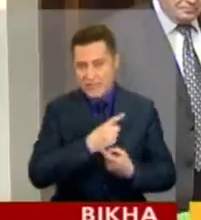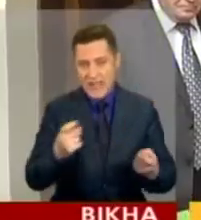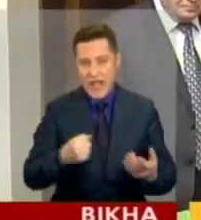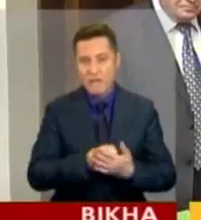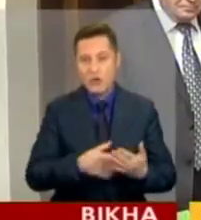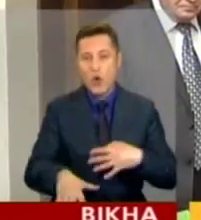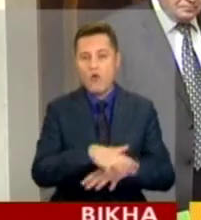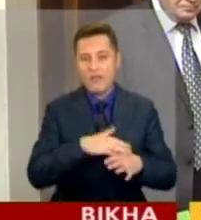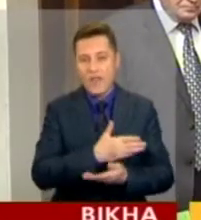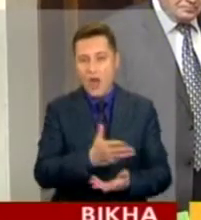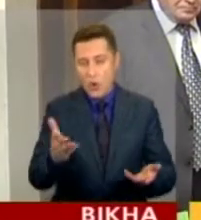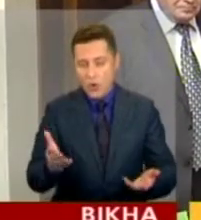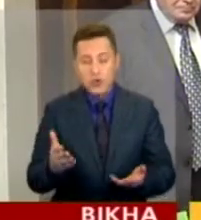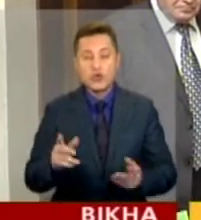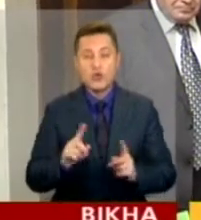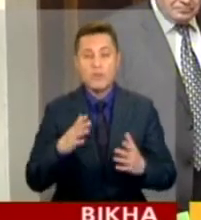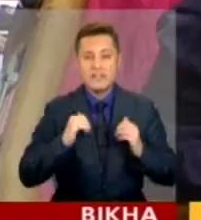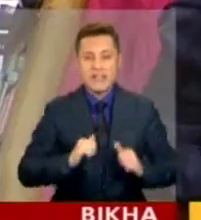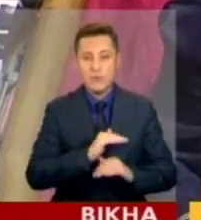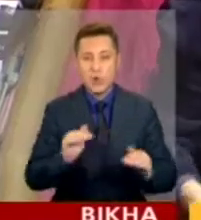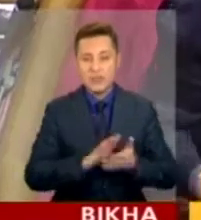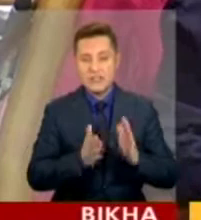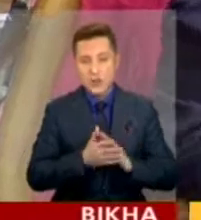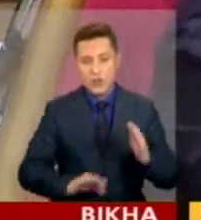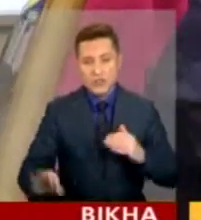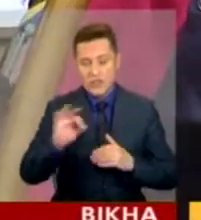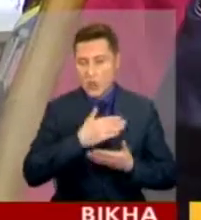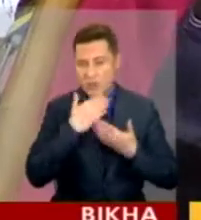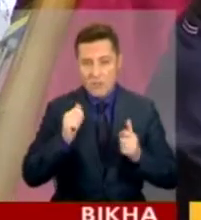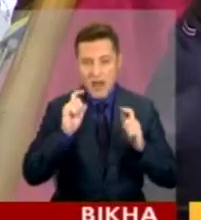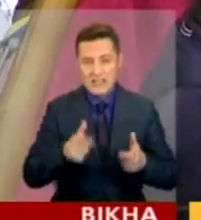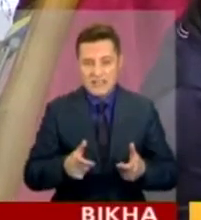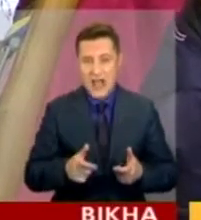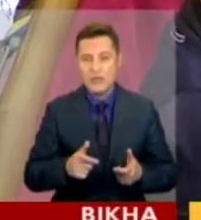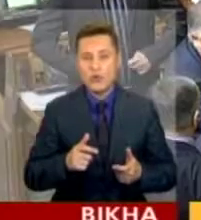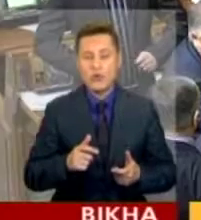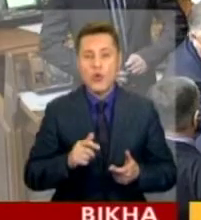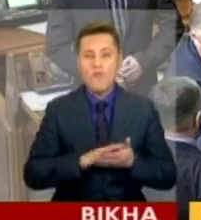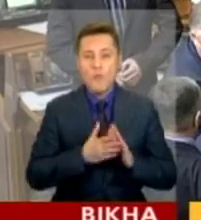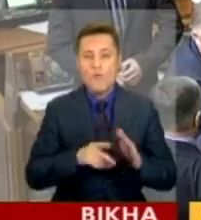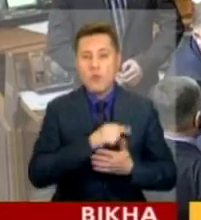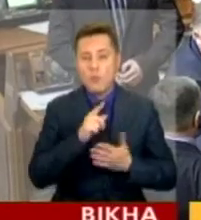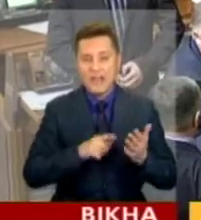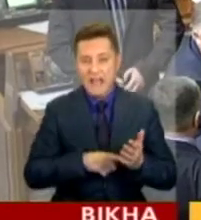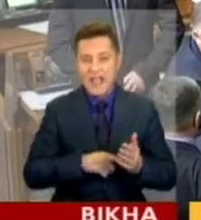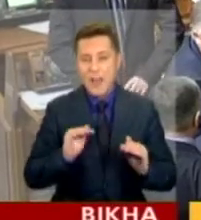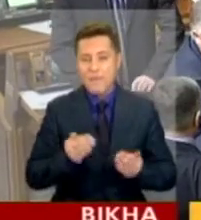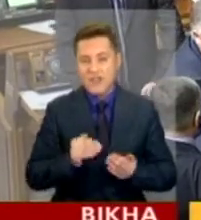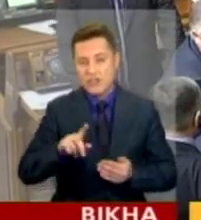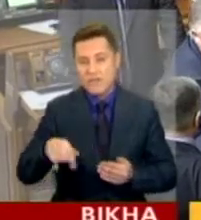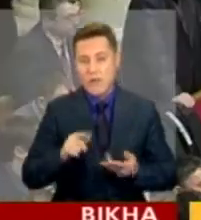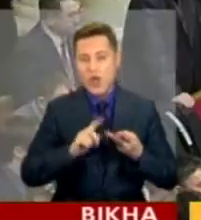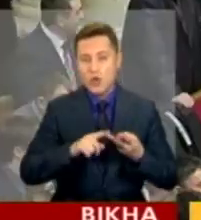аби заспокоїти ситуацію на Сході. Бо нема злагоди, зокрема й у мовному питанні. Меншість вимагає другої державної